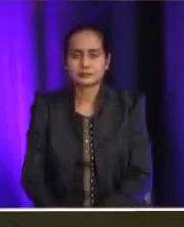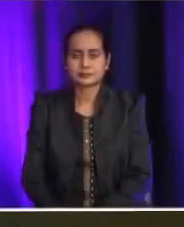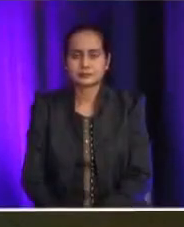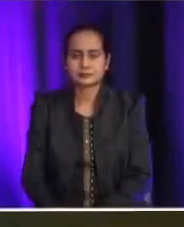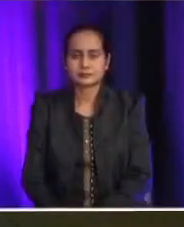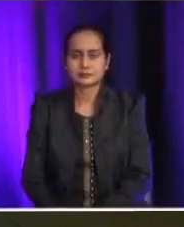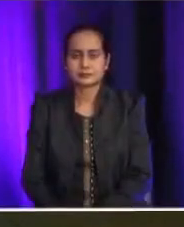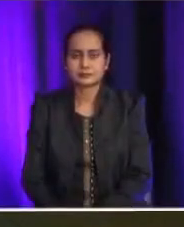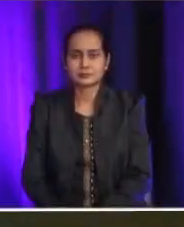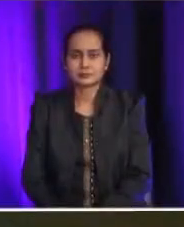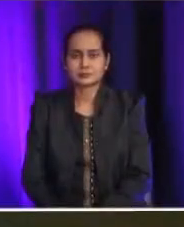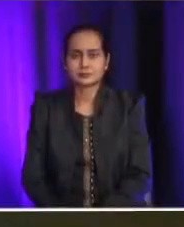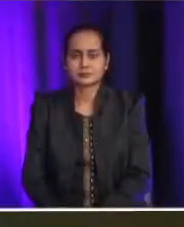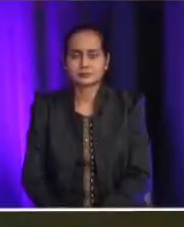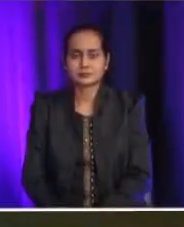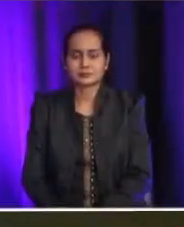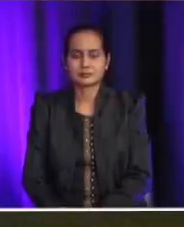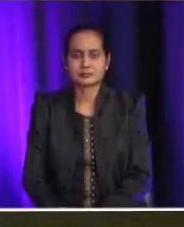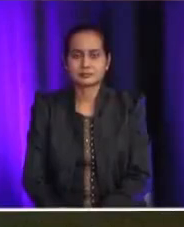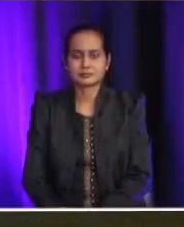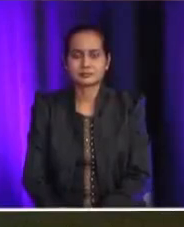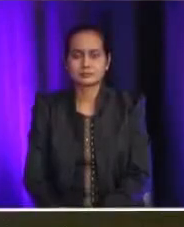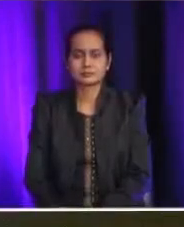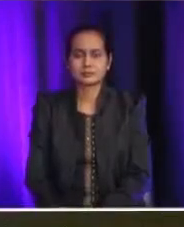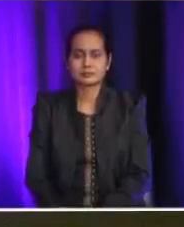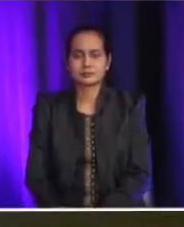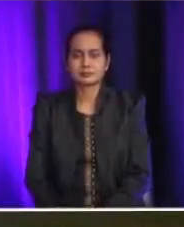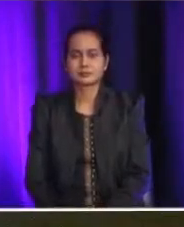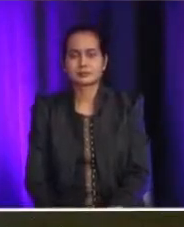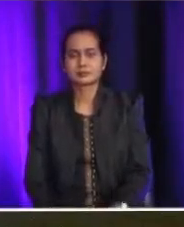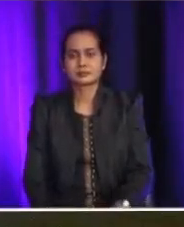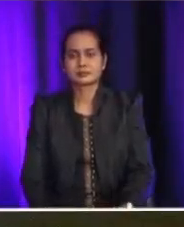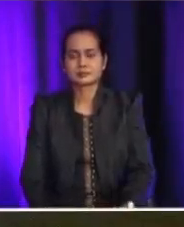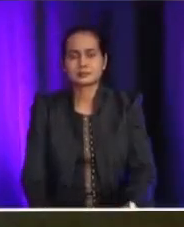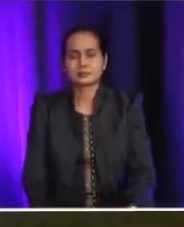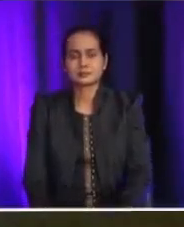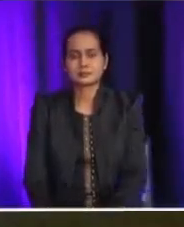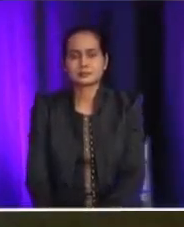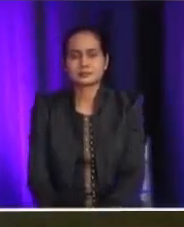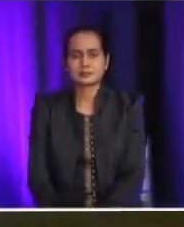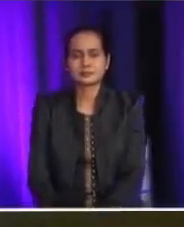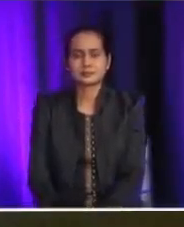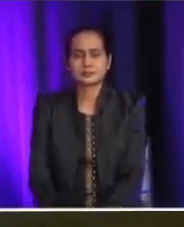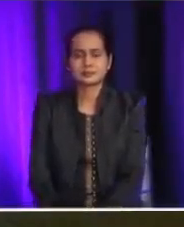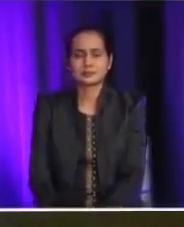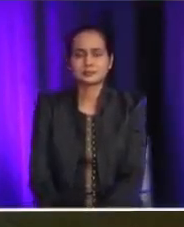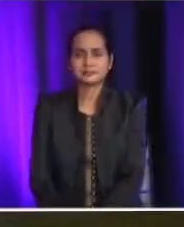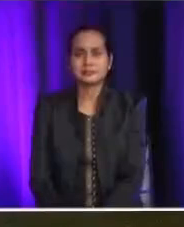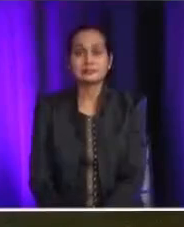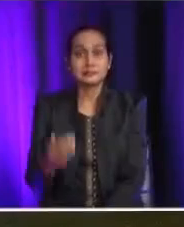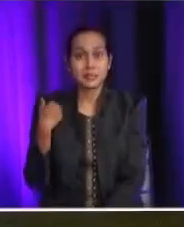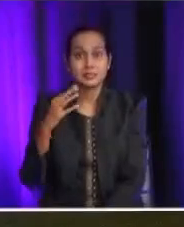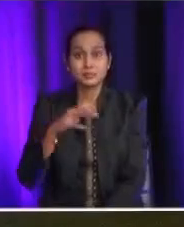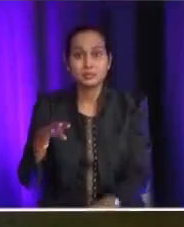dan Amna telah menambahkan bintang-bintang mereka. Amna berapa bintang cikgu yang dua kita juga berikan? Dua ya. Okey. Baik, ada murid yang